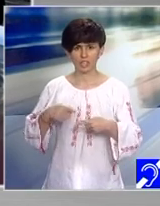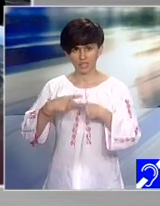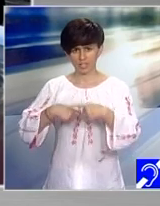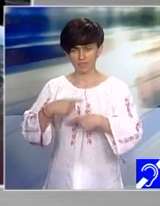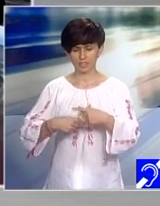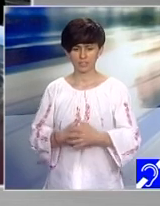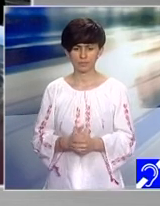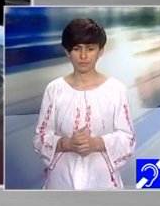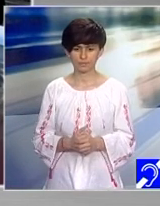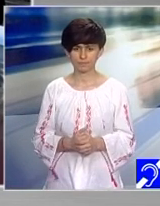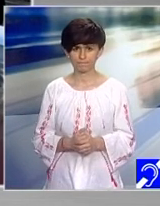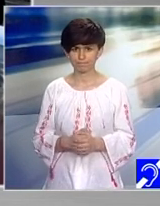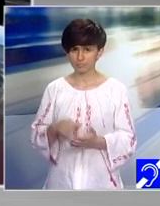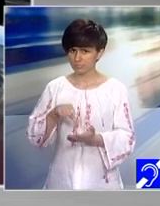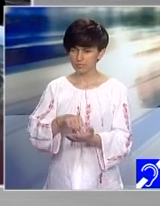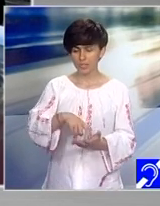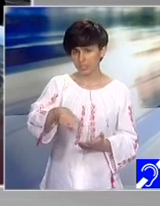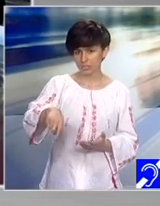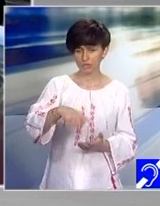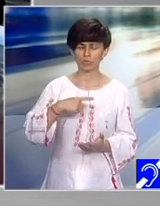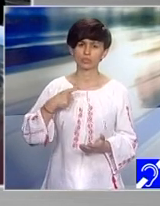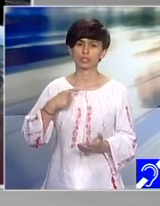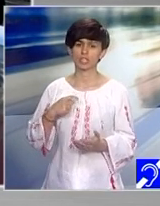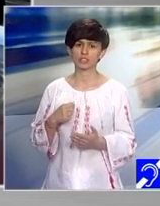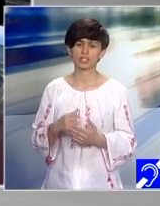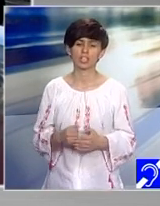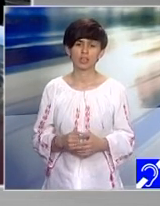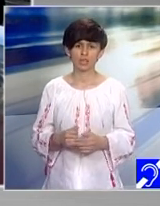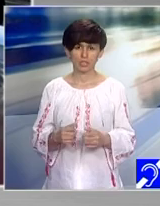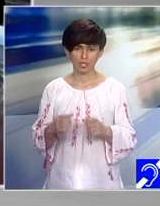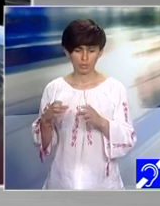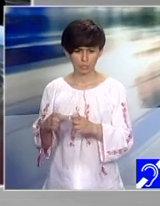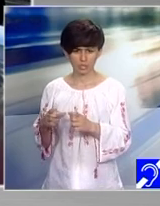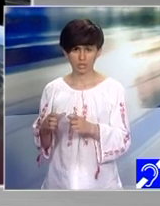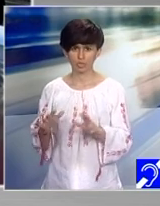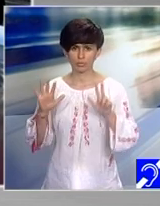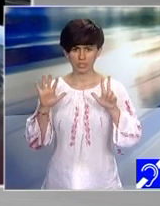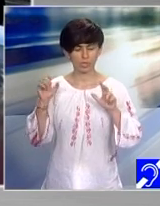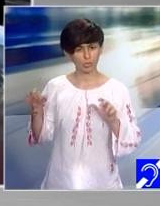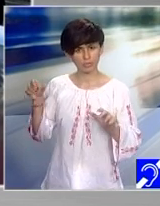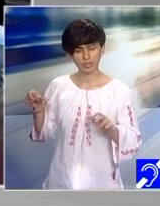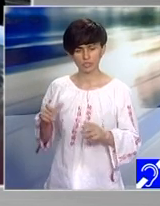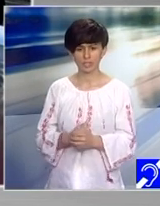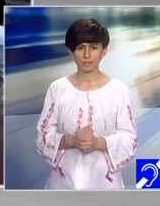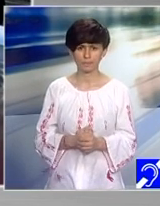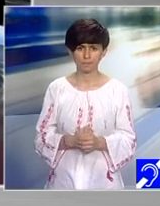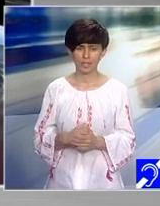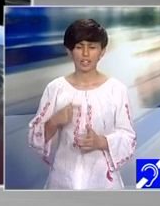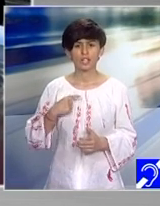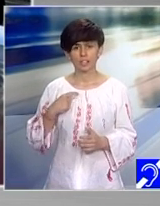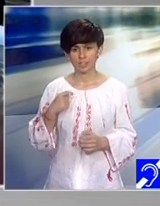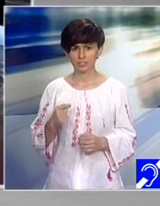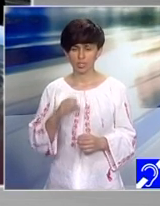nostru e unul colectiv, suntem 8 colegi, e urmarea unei conferințe care avea titlul pe care l-ați